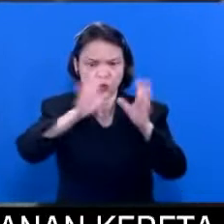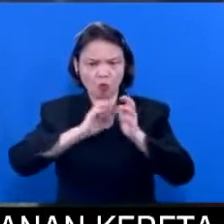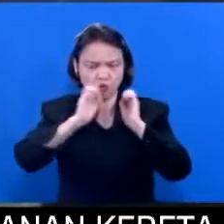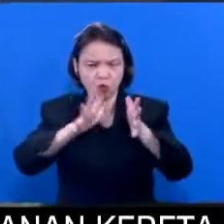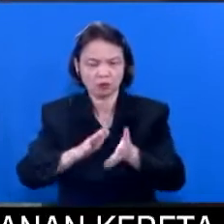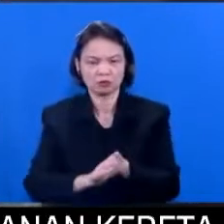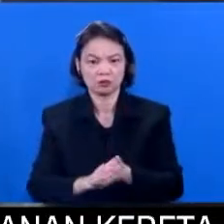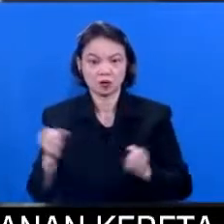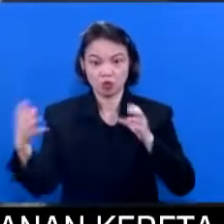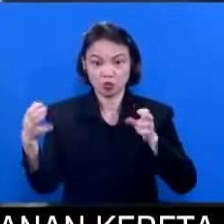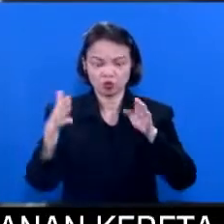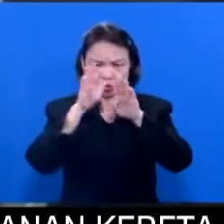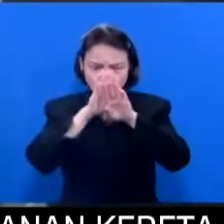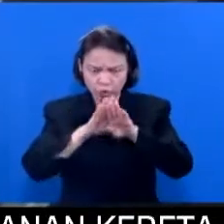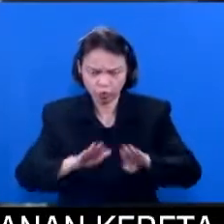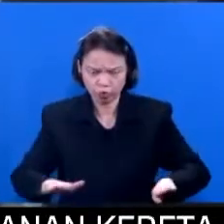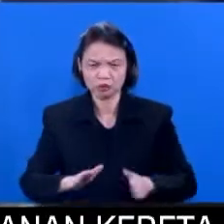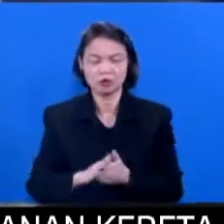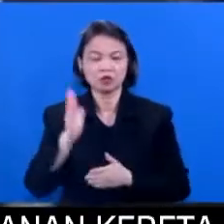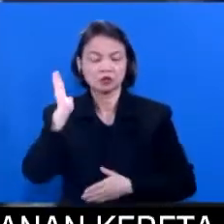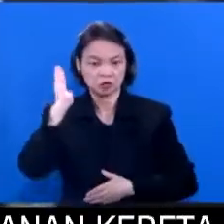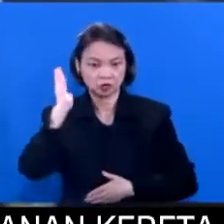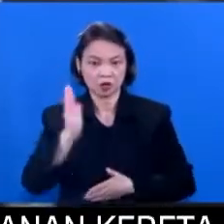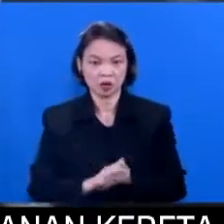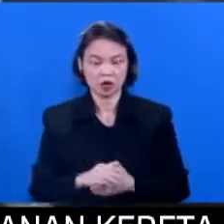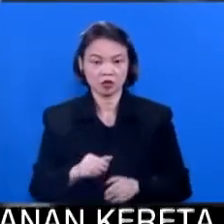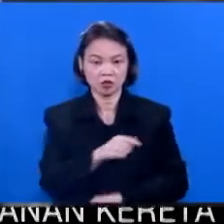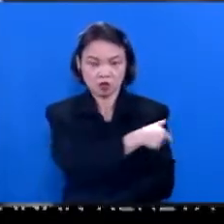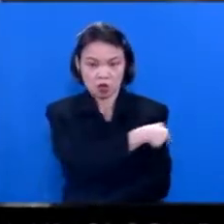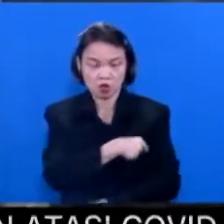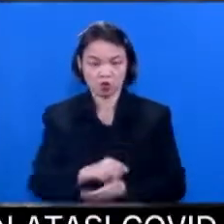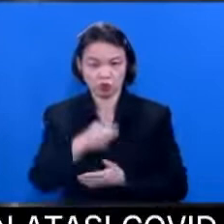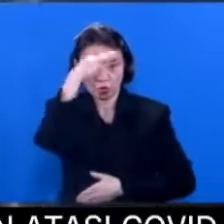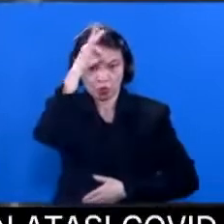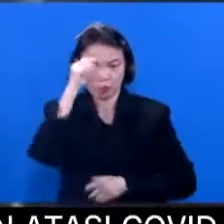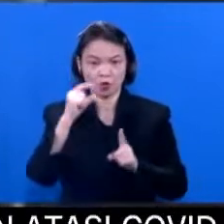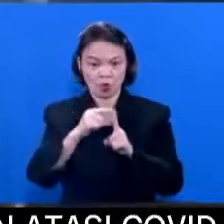mereda setelah sejumlah anggota Satpol PP Kabupaten Solok melerai para anggota Dewan.